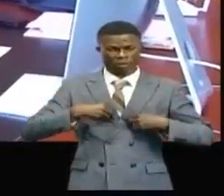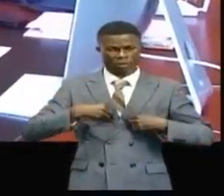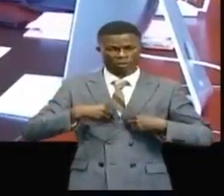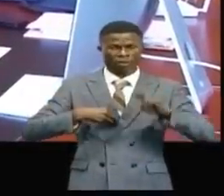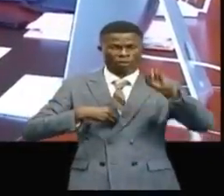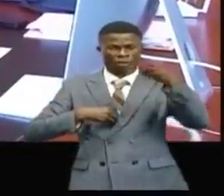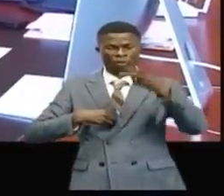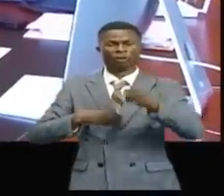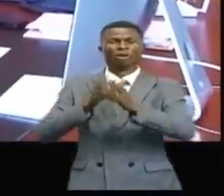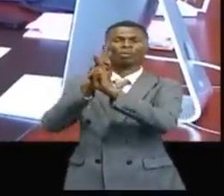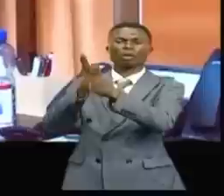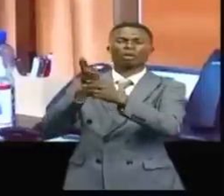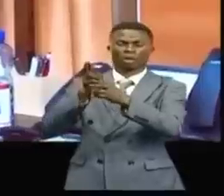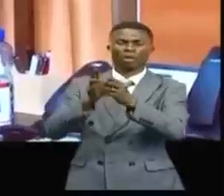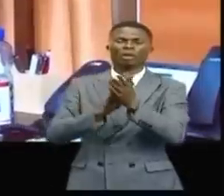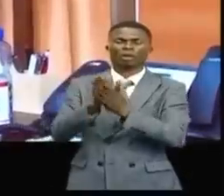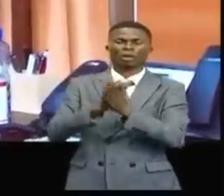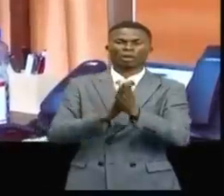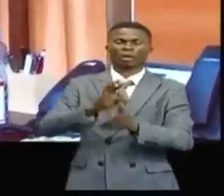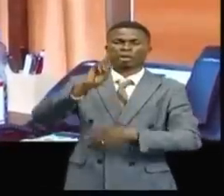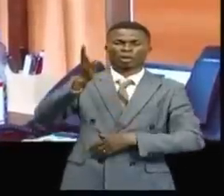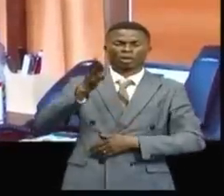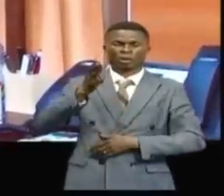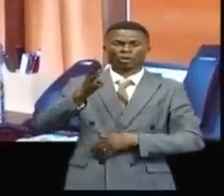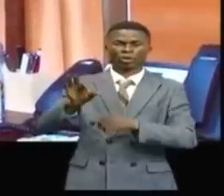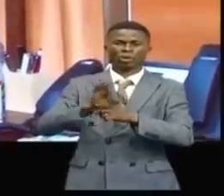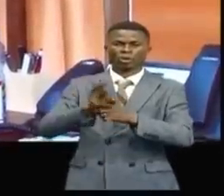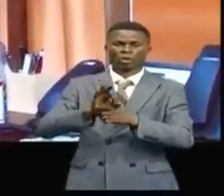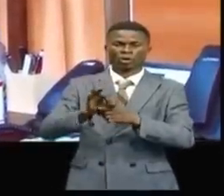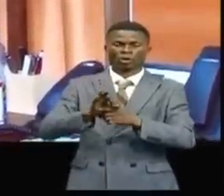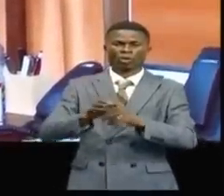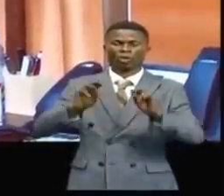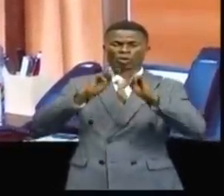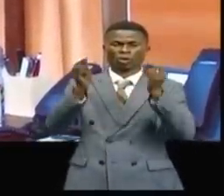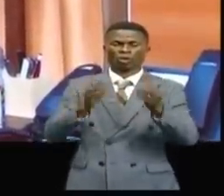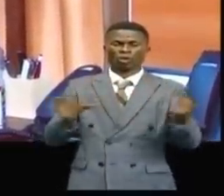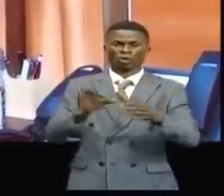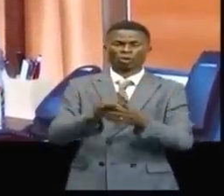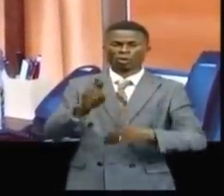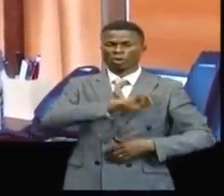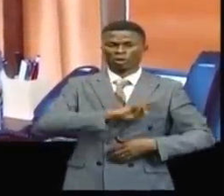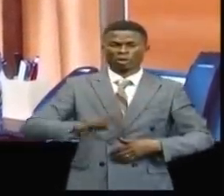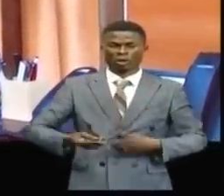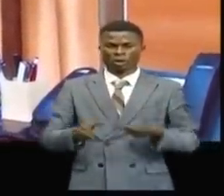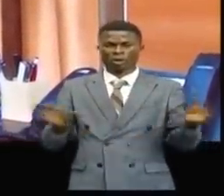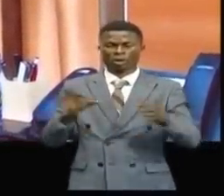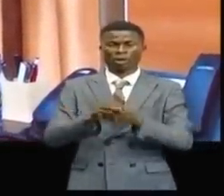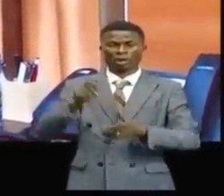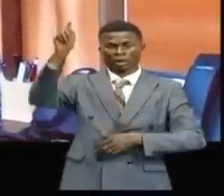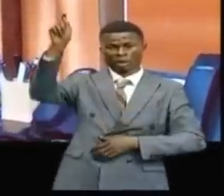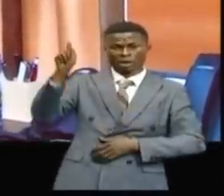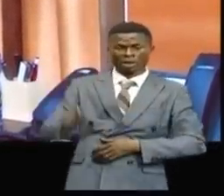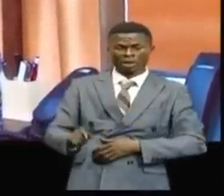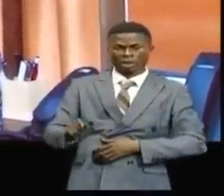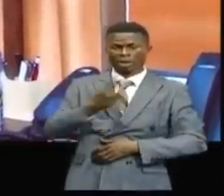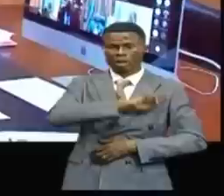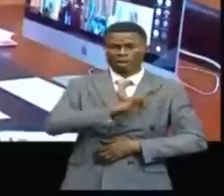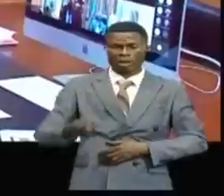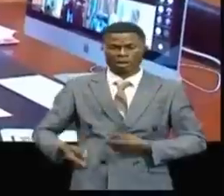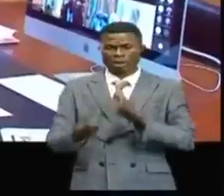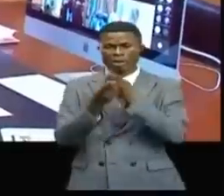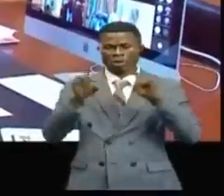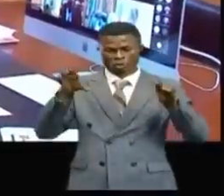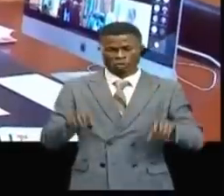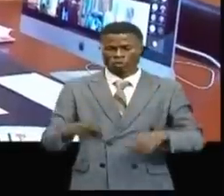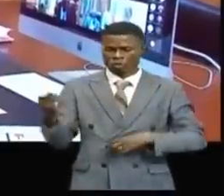second rapport a concerné la troisième session de la grande commission mixte entre la République unie de Tanzanie et la République